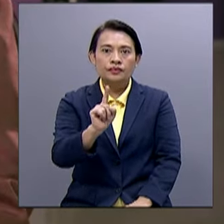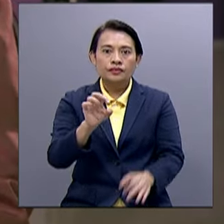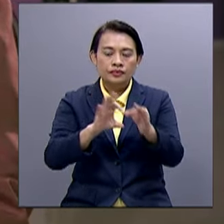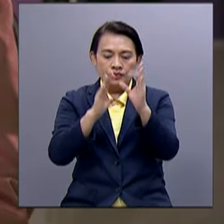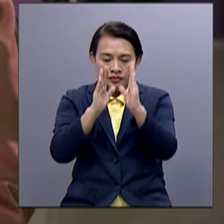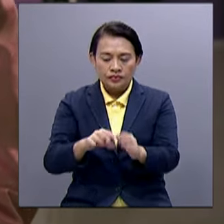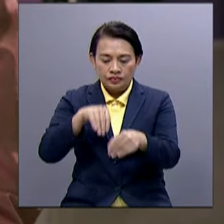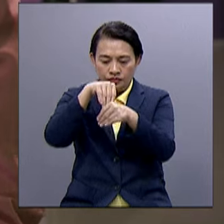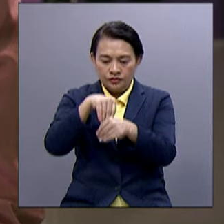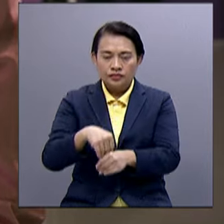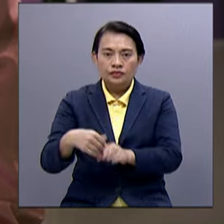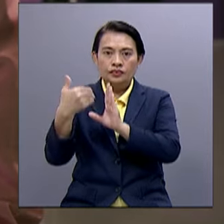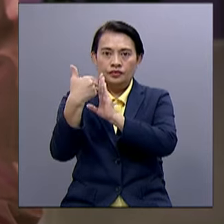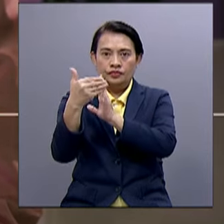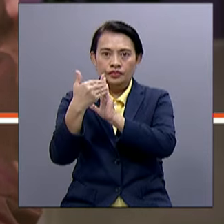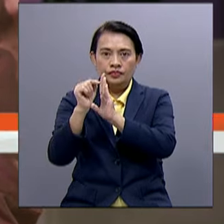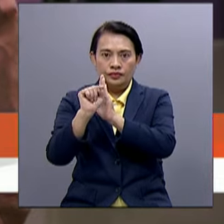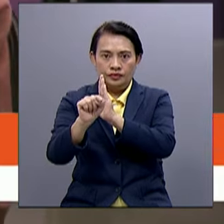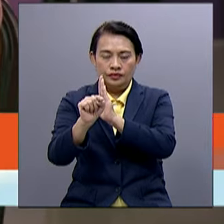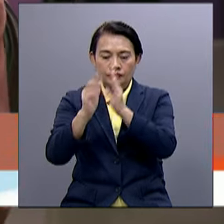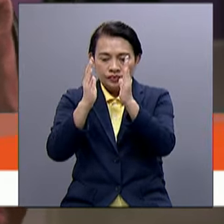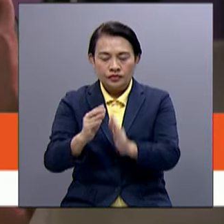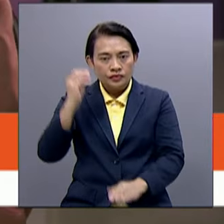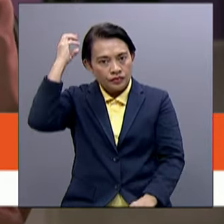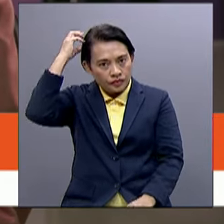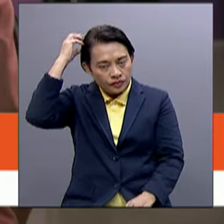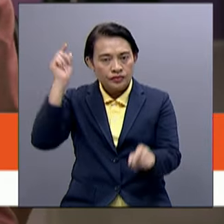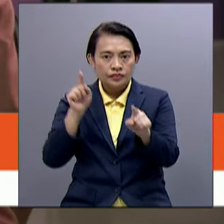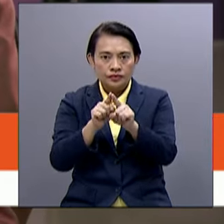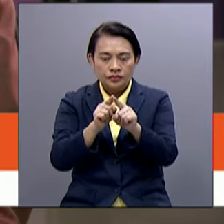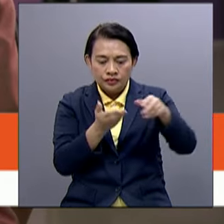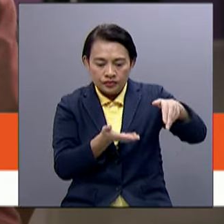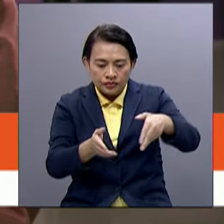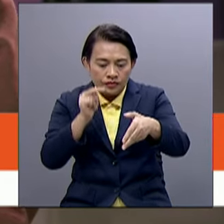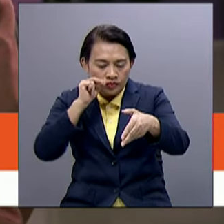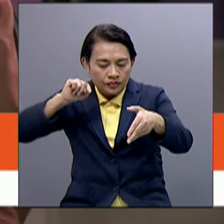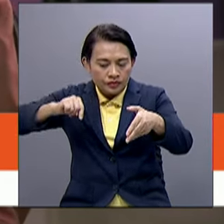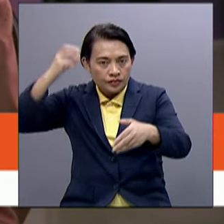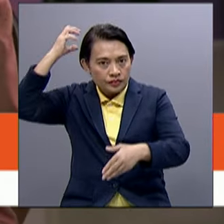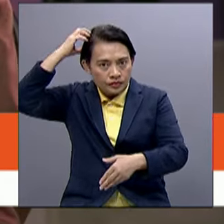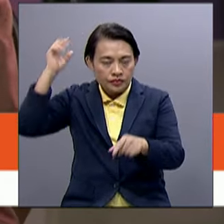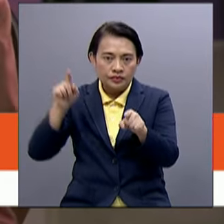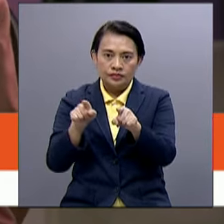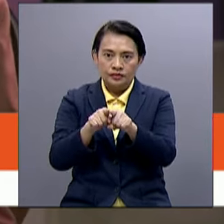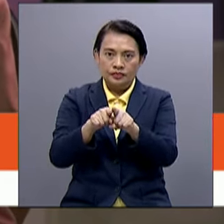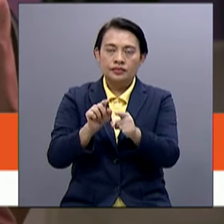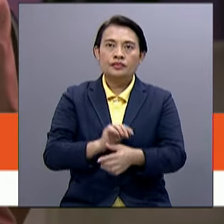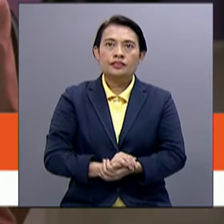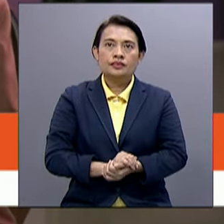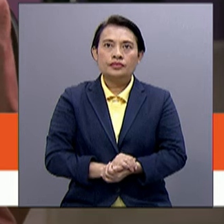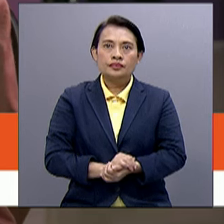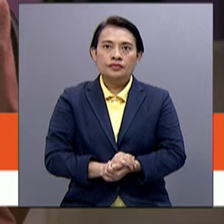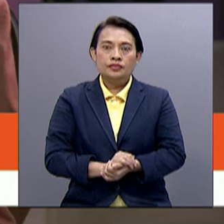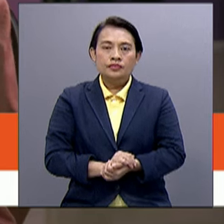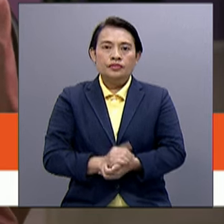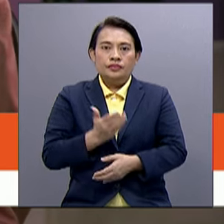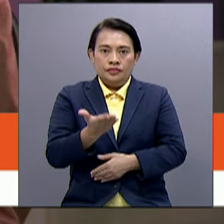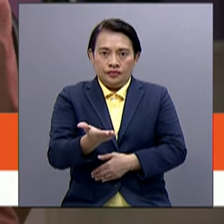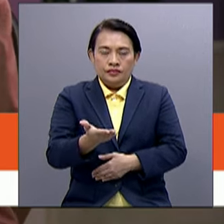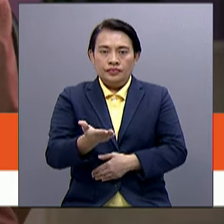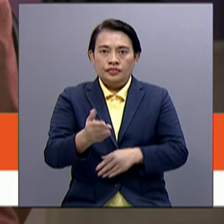านรวมไปถึงพี่น้องชาวลาวอีกฝั่งหนึ่งของแม่น้ำโขงด้วยเพราะว่าเรื่องอุรังคธาตุก็จะว่าด้วยเรื่อง